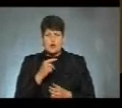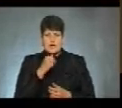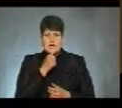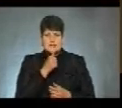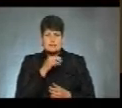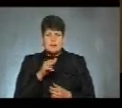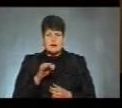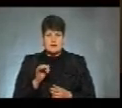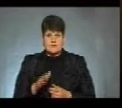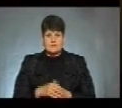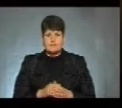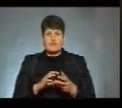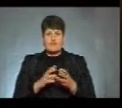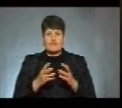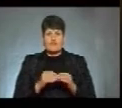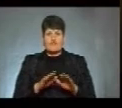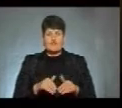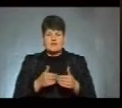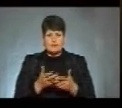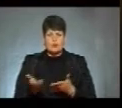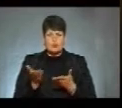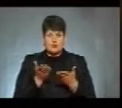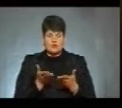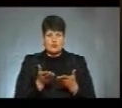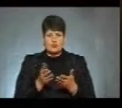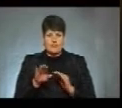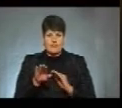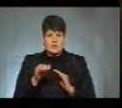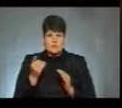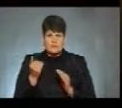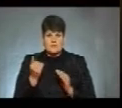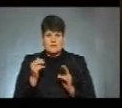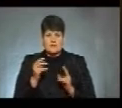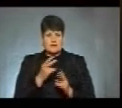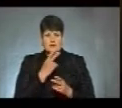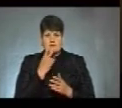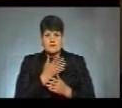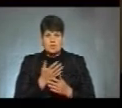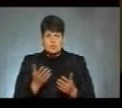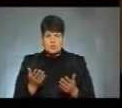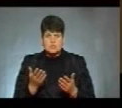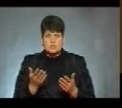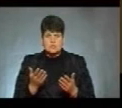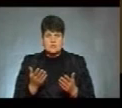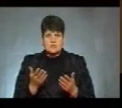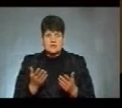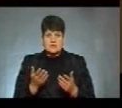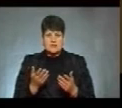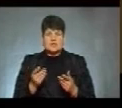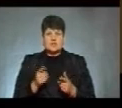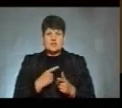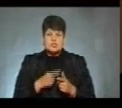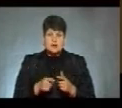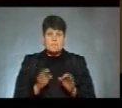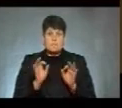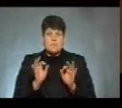Висновку самому експерту, який я пропоную викликати експертів, не відображалося, чи взагалі